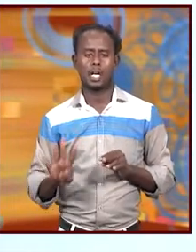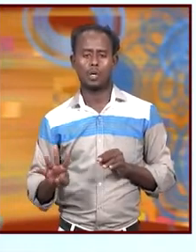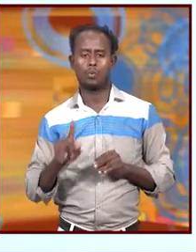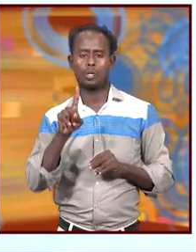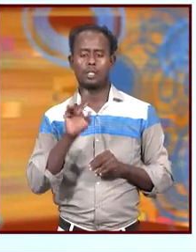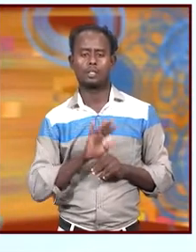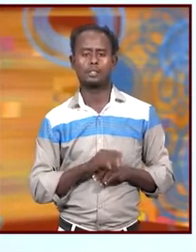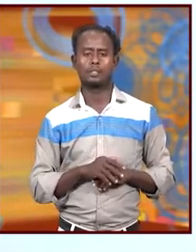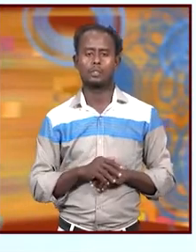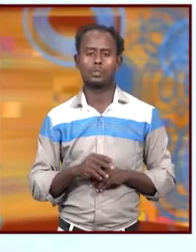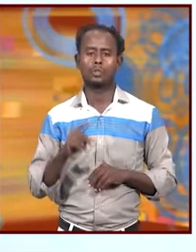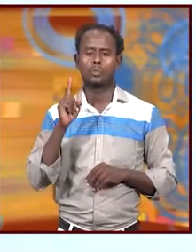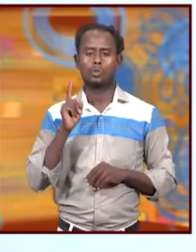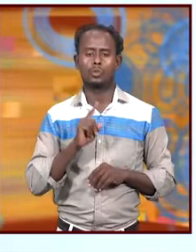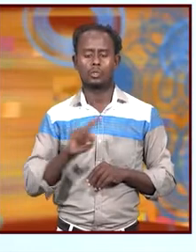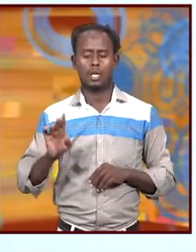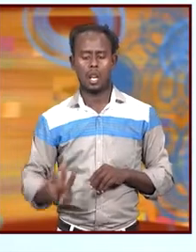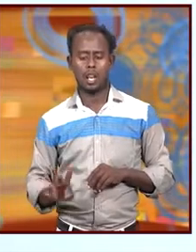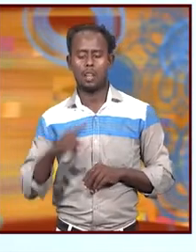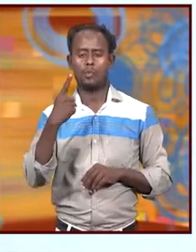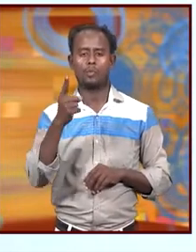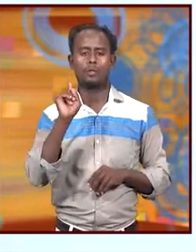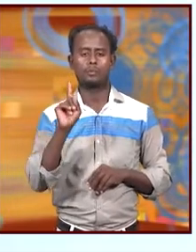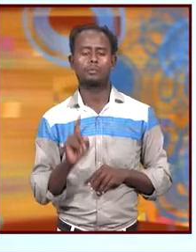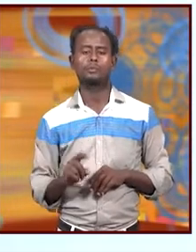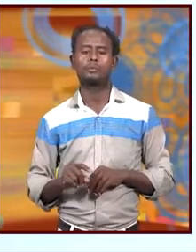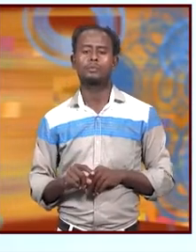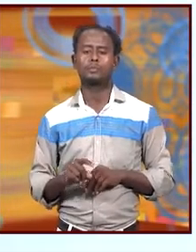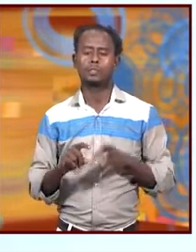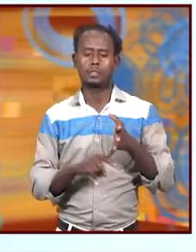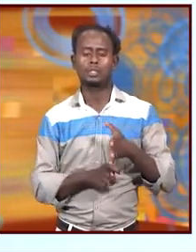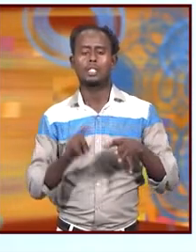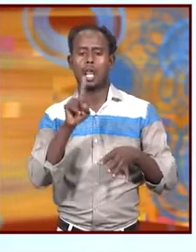பக்கமானது 1/4 எஸ் அலகு.